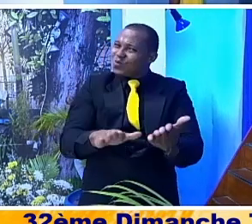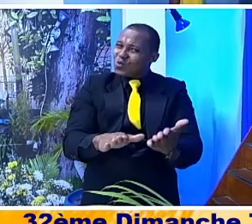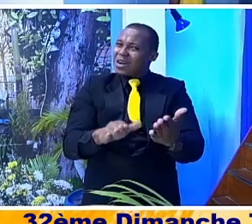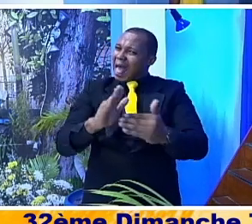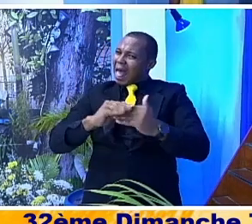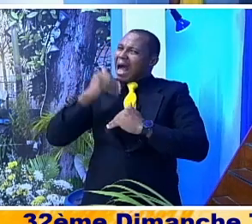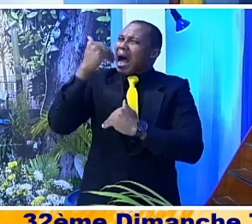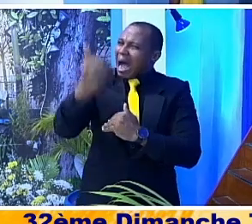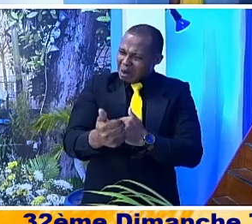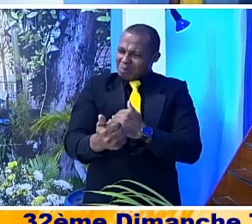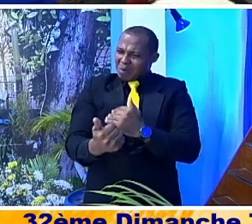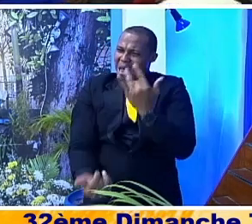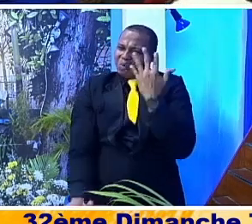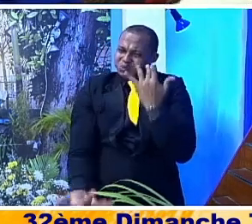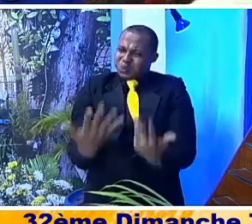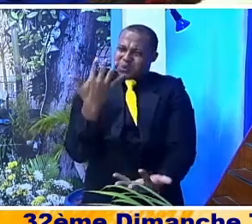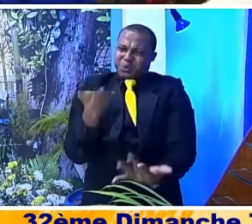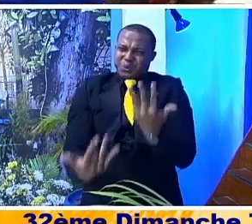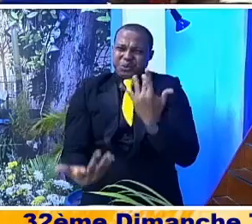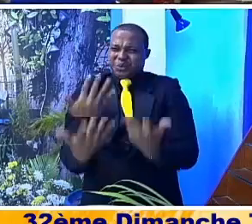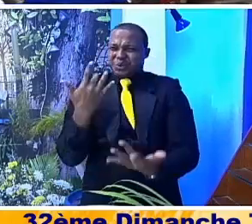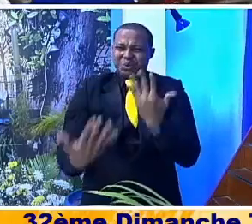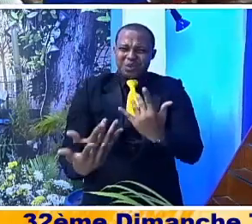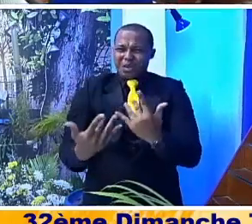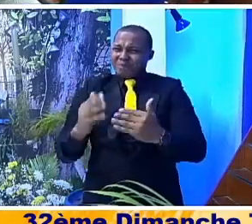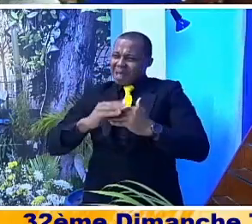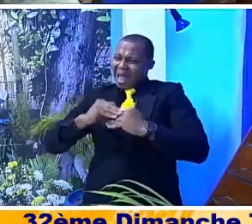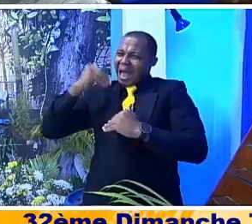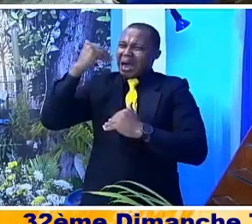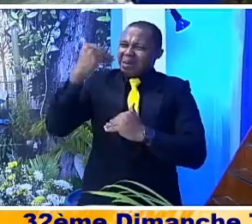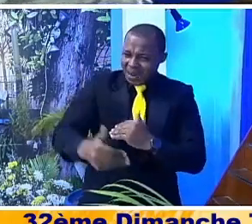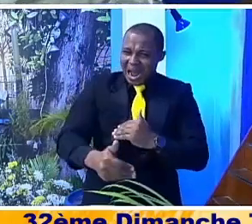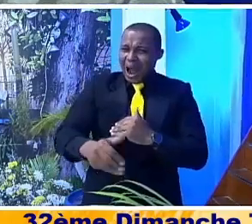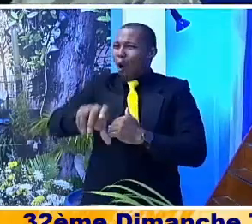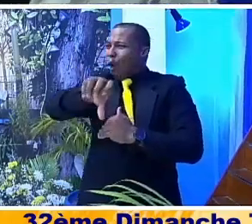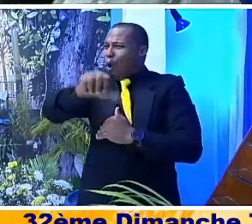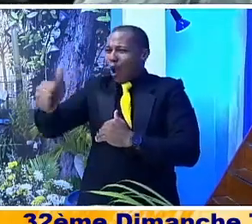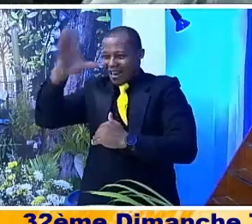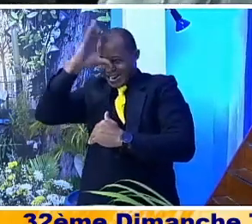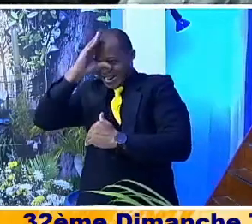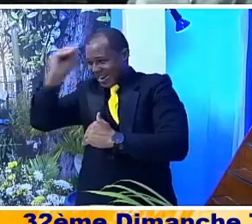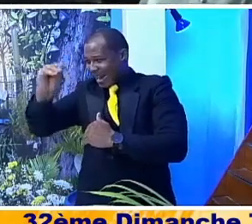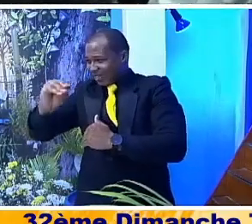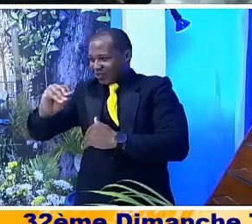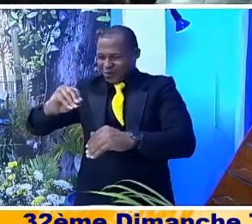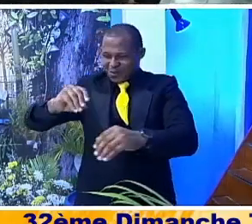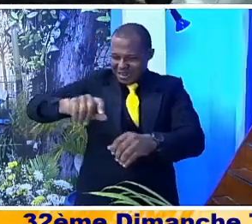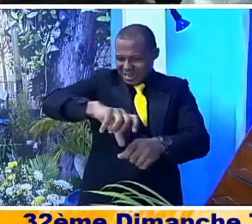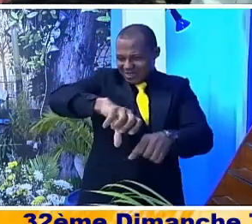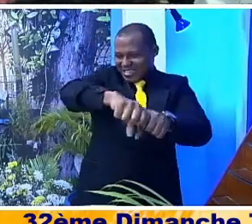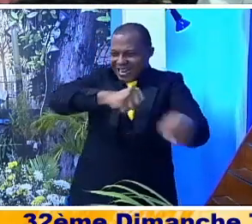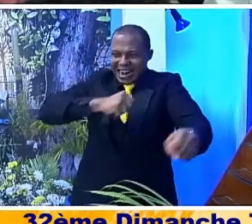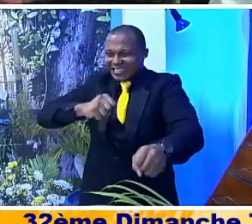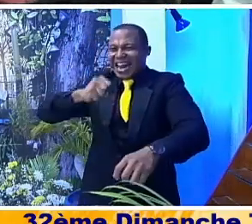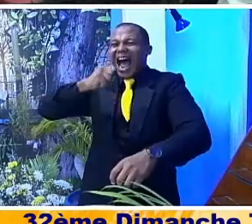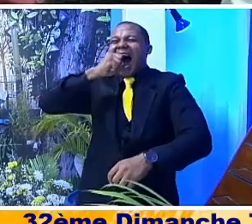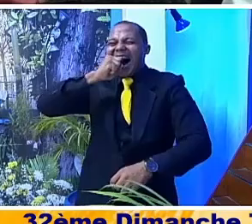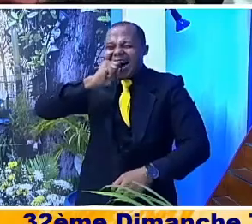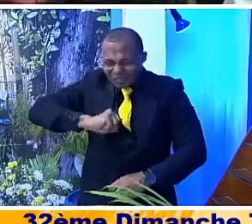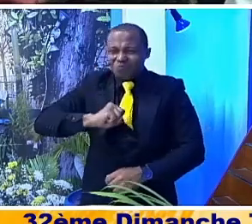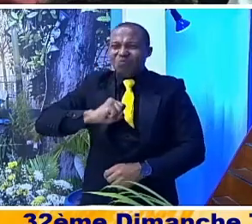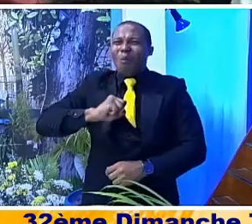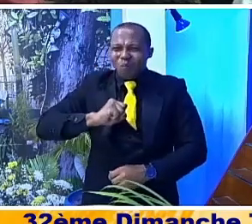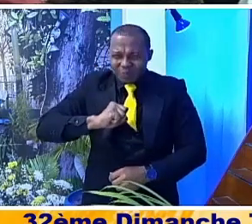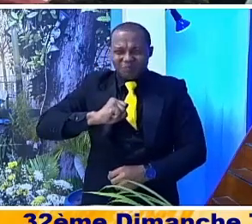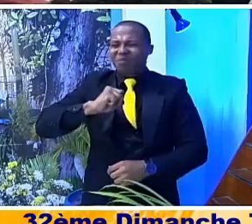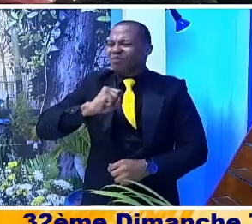la vi la manger, il quel content, la feeling la manger viande. L'autre haïtien par Elia. Faut que ce mieux,